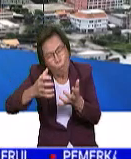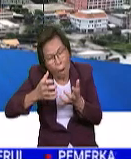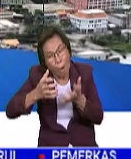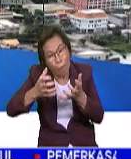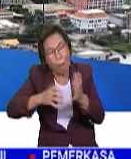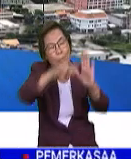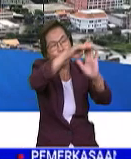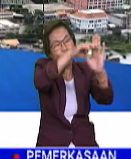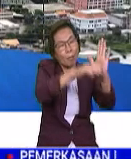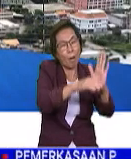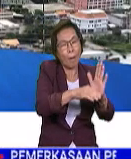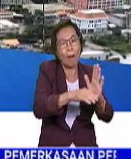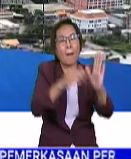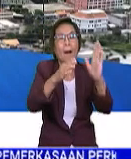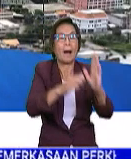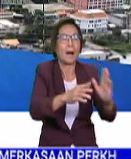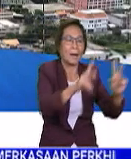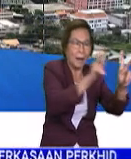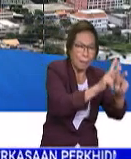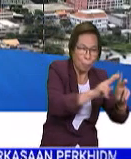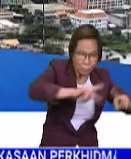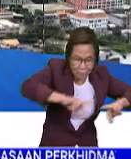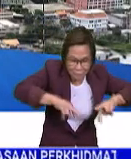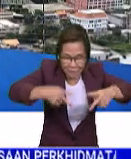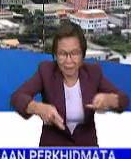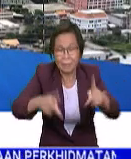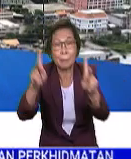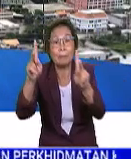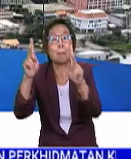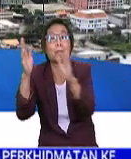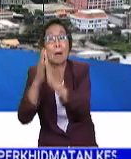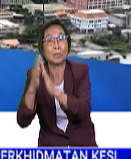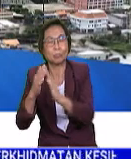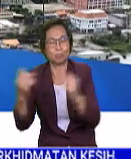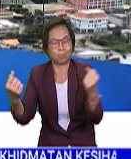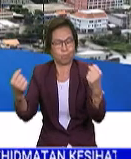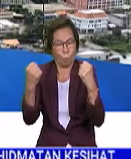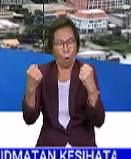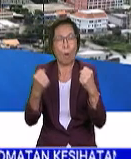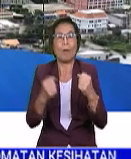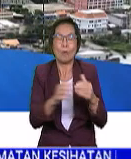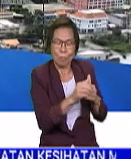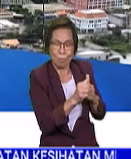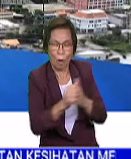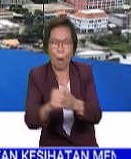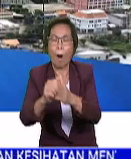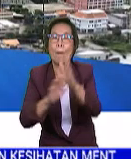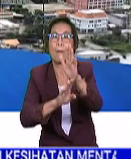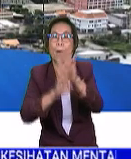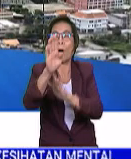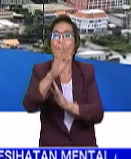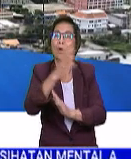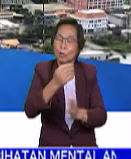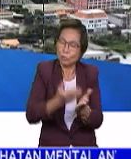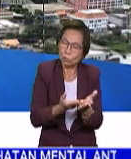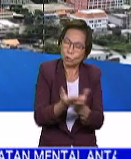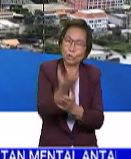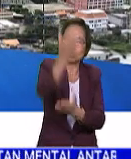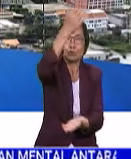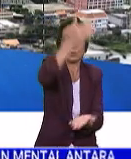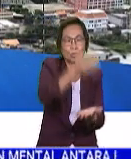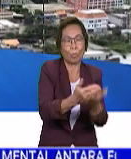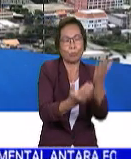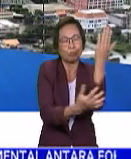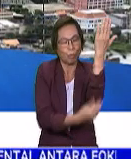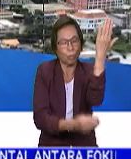mahu agenda membandarkan luar Bandar diperkasakan Dalam usaha memacu pembangunan sekaligus membasmi